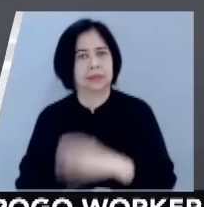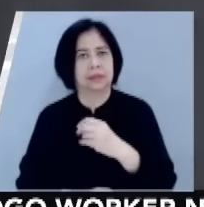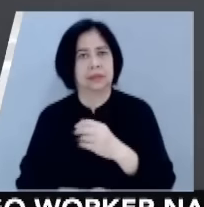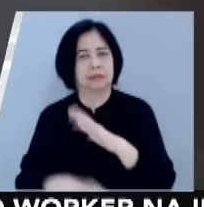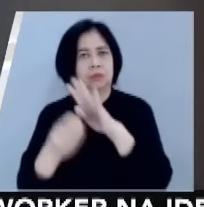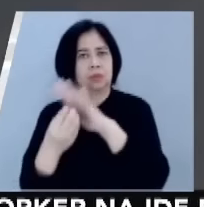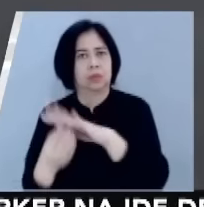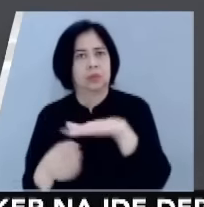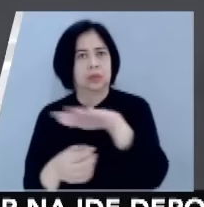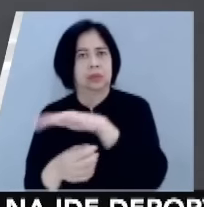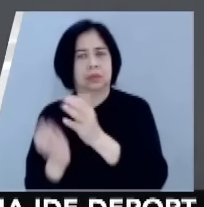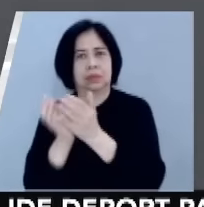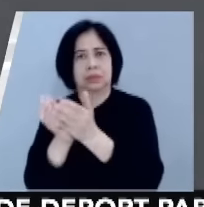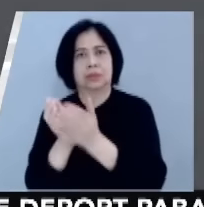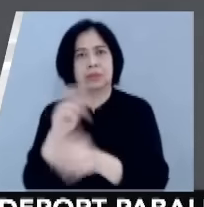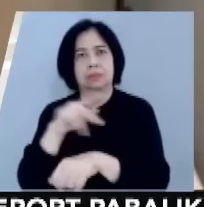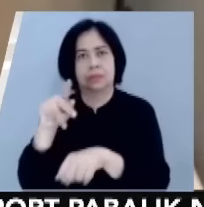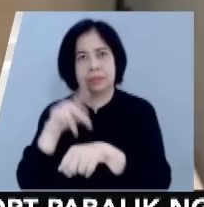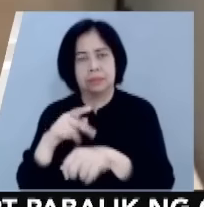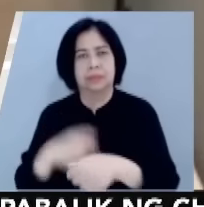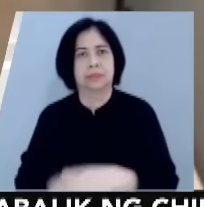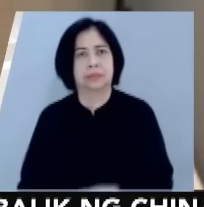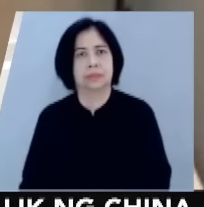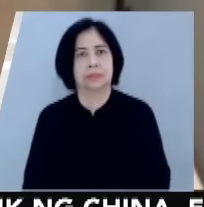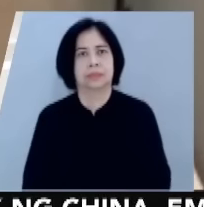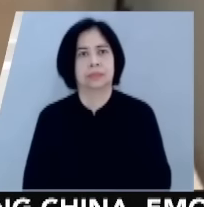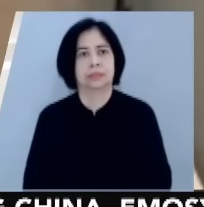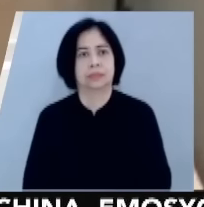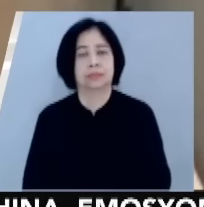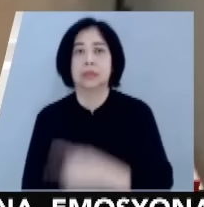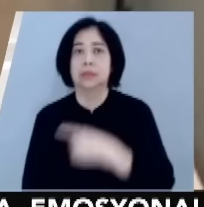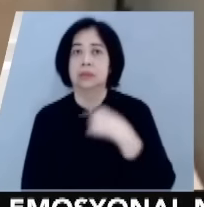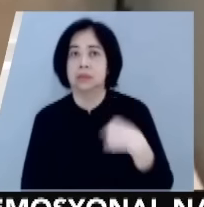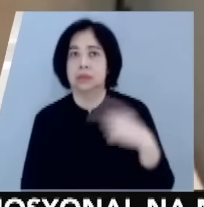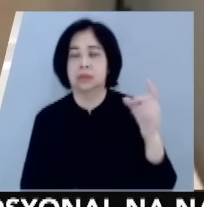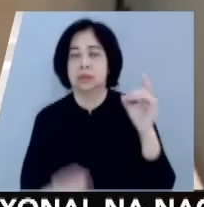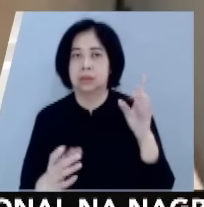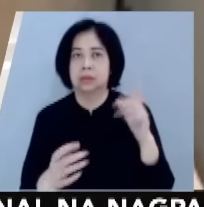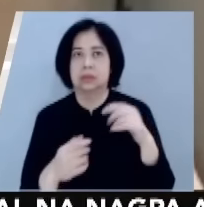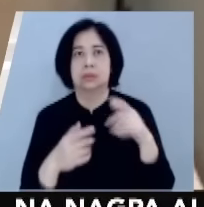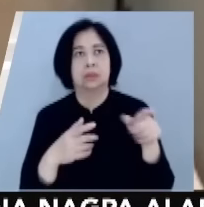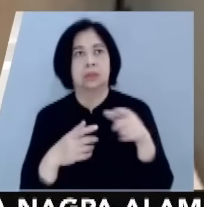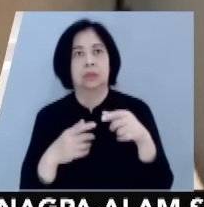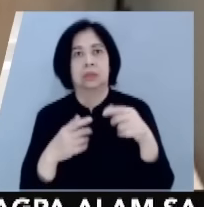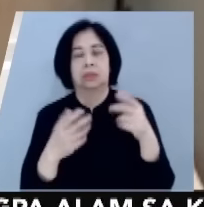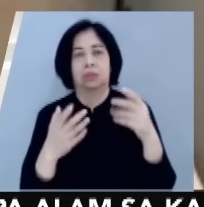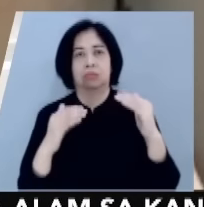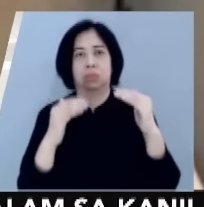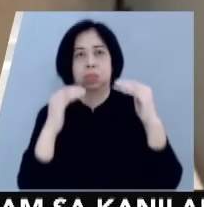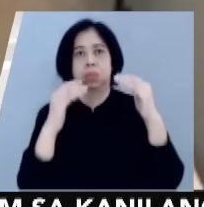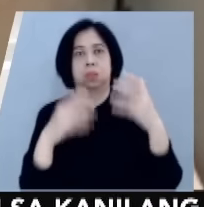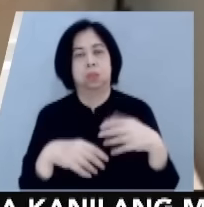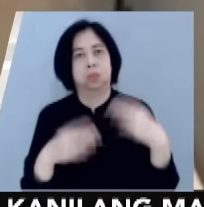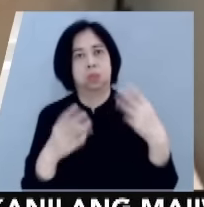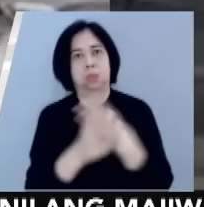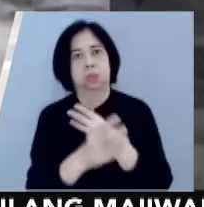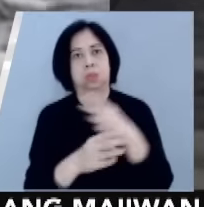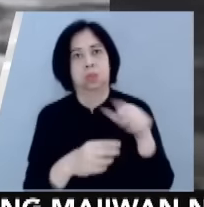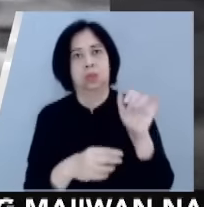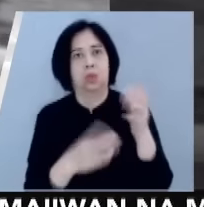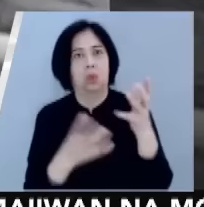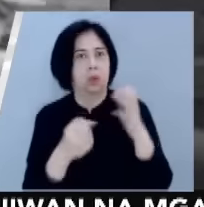mga barko ng Pilipinas. China has taken this route of escalating. That's what I want to